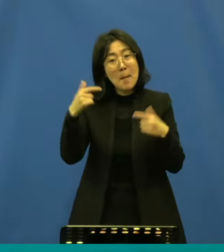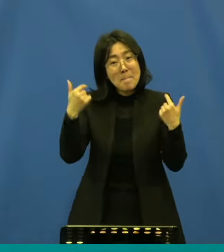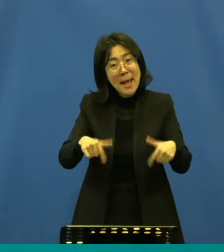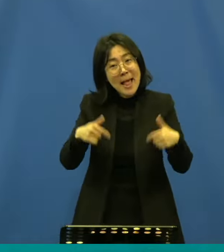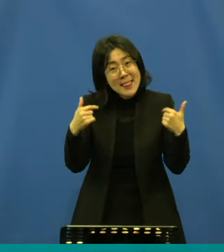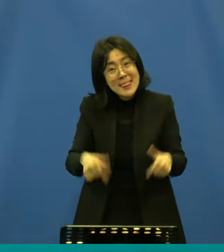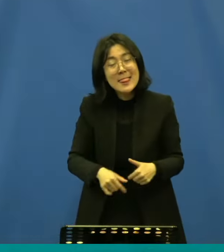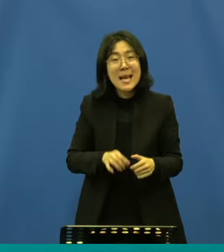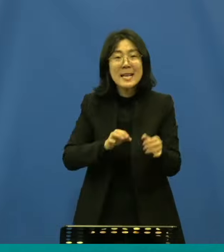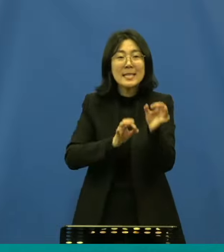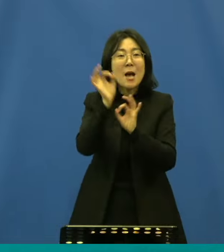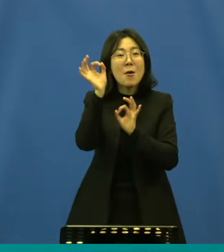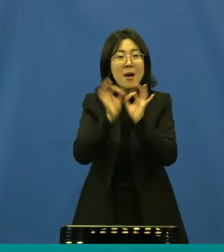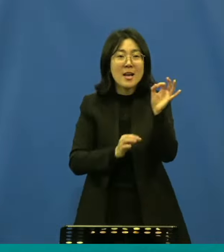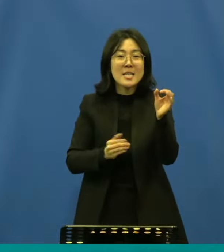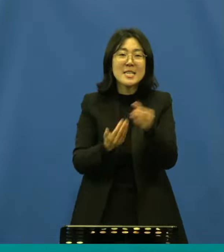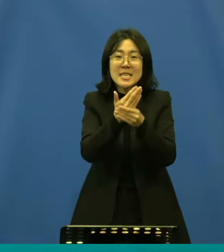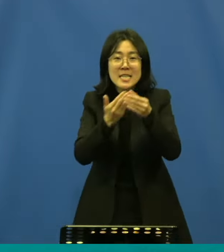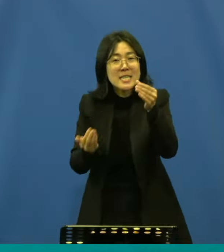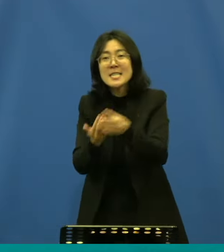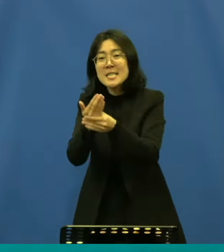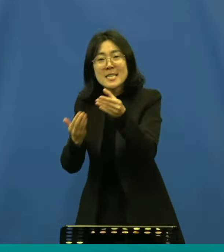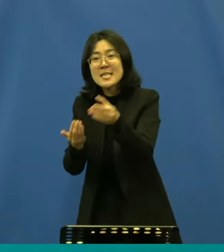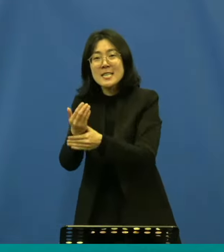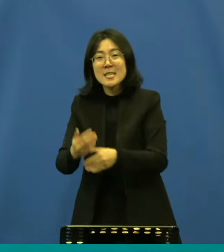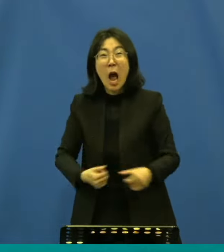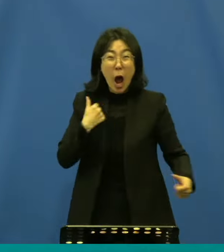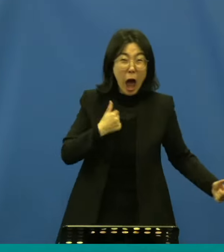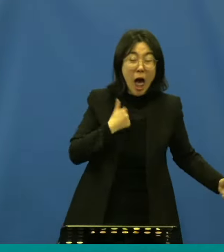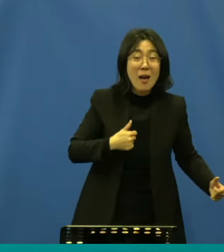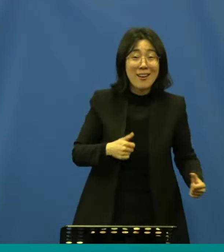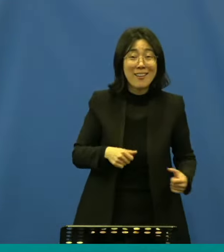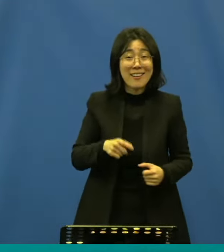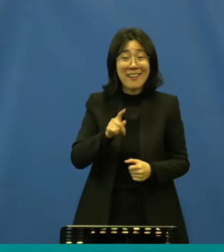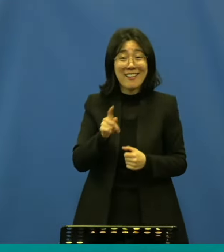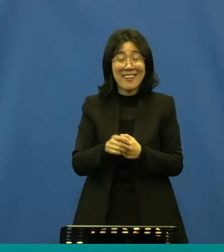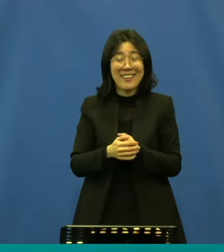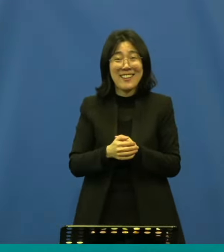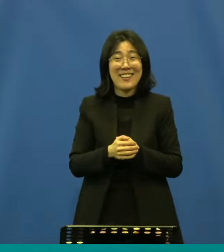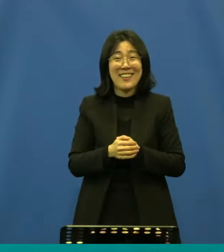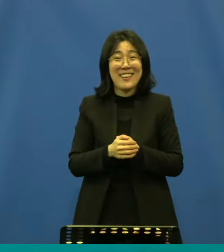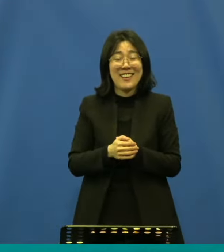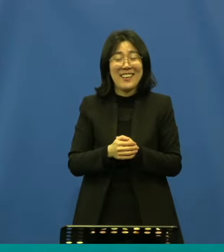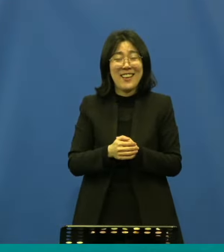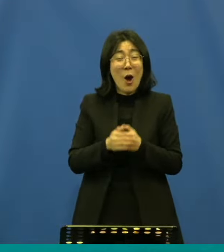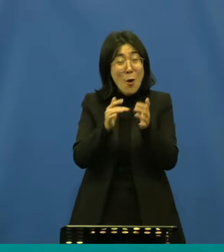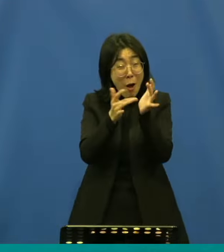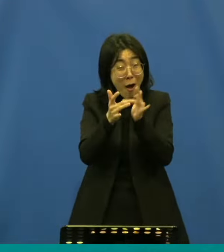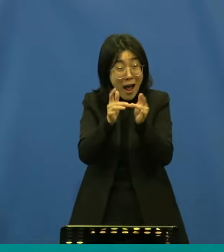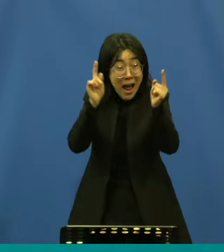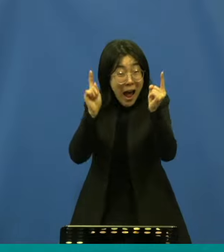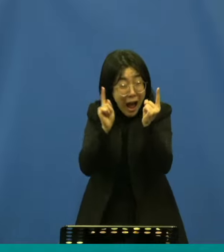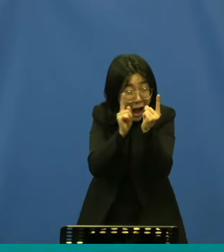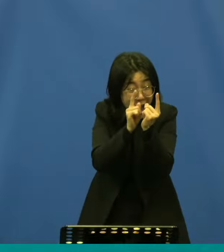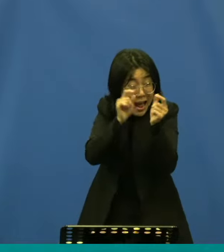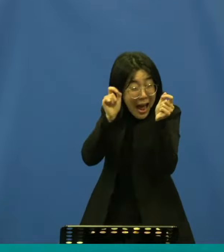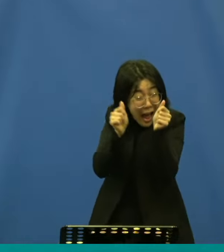종잡을 수가 없습니다. 롤러코스터를 타는 것 같습니다. 그게 오늘 우리의 모습이죠. 그게 요나의 모습이죠.